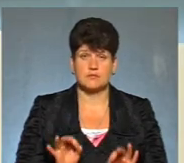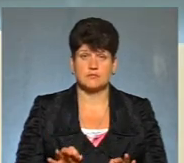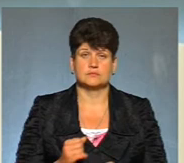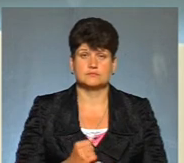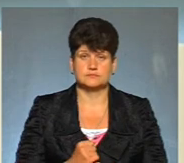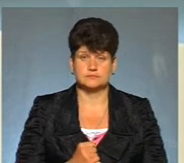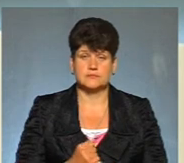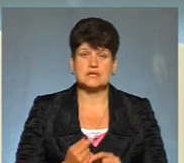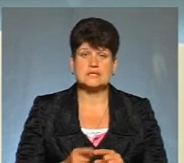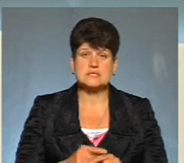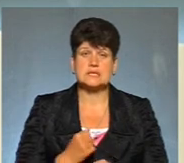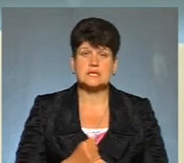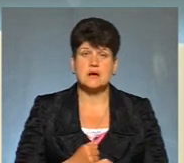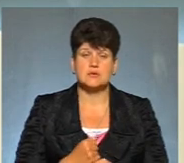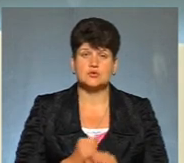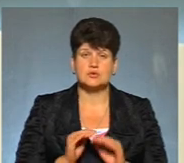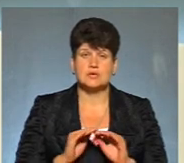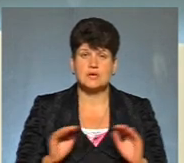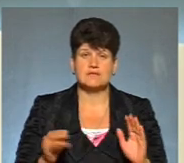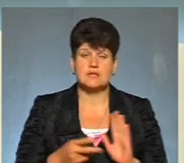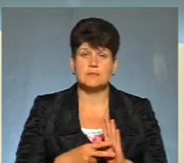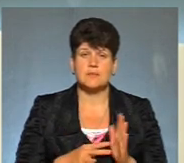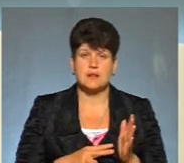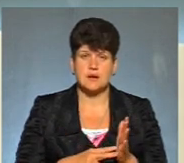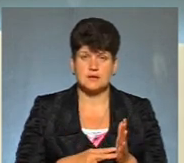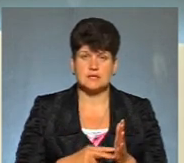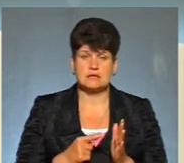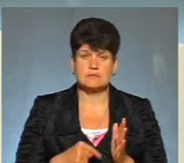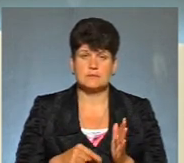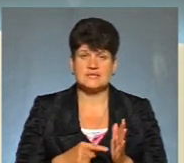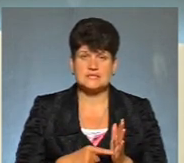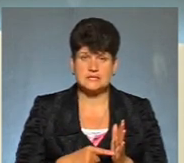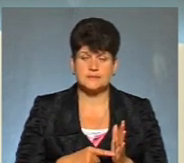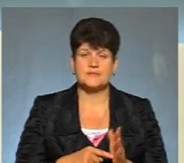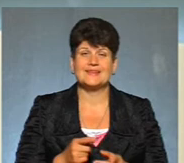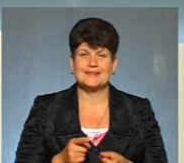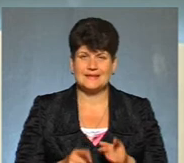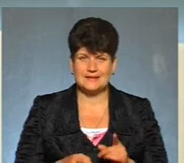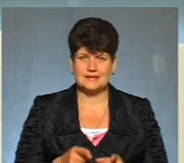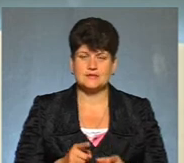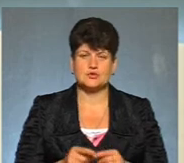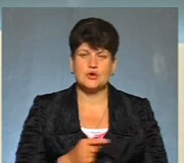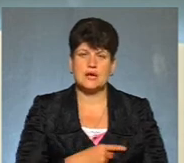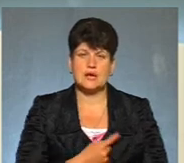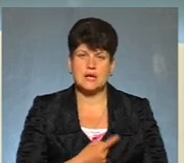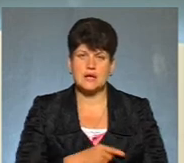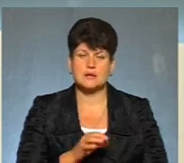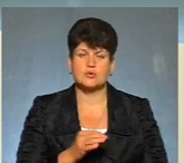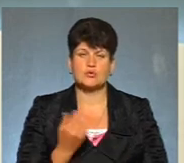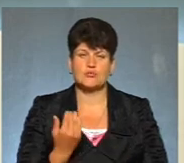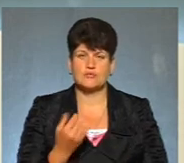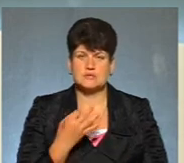Це напрацьовано на рівні планів міських. Дійсно, лікарня, про яку ви